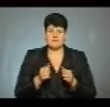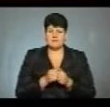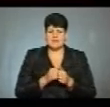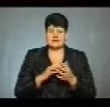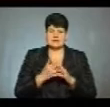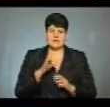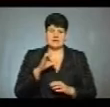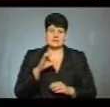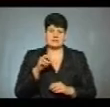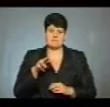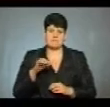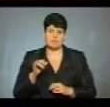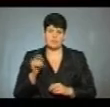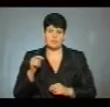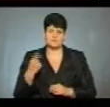на Луганщині.